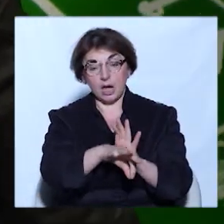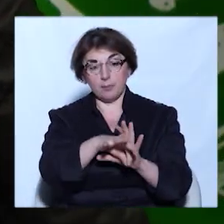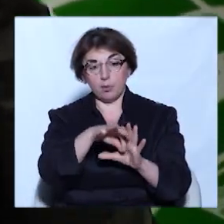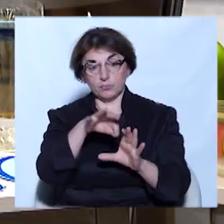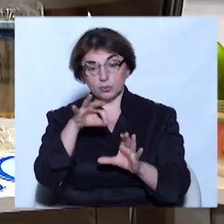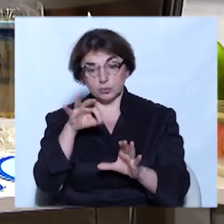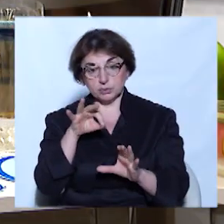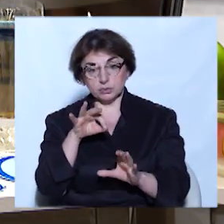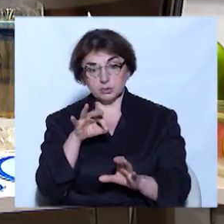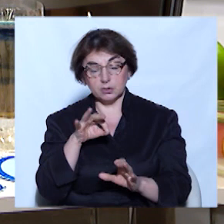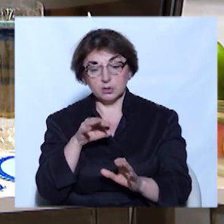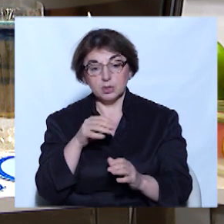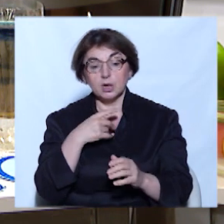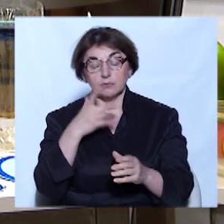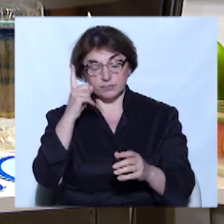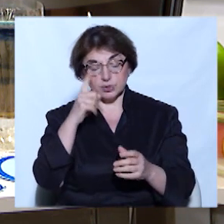ფენიდან,